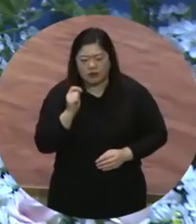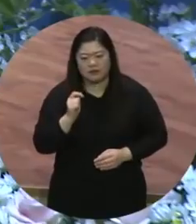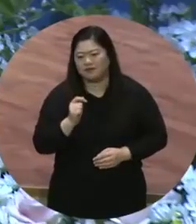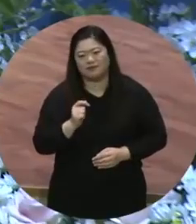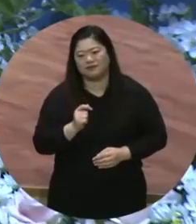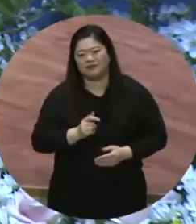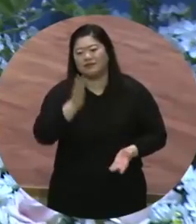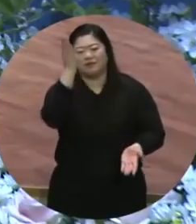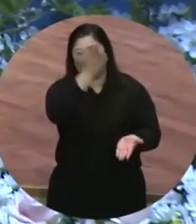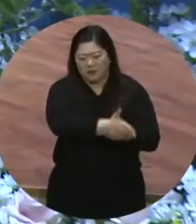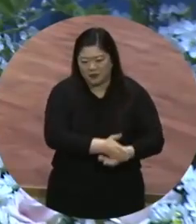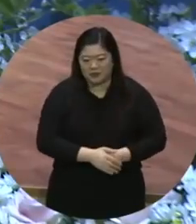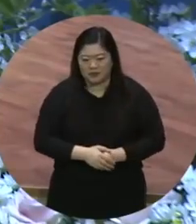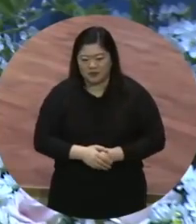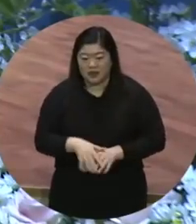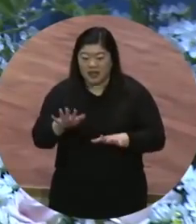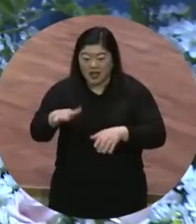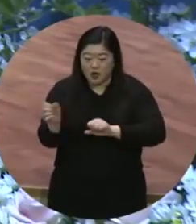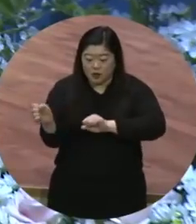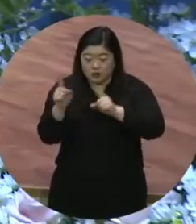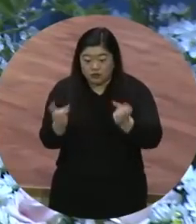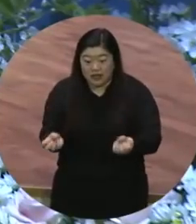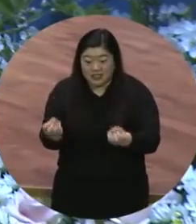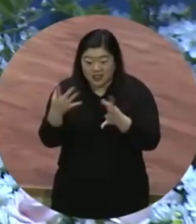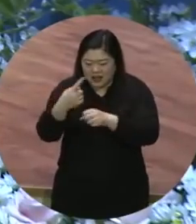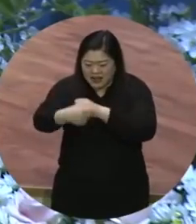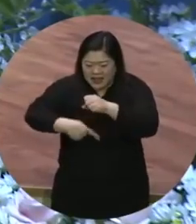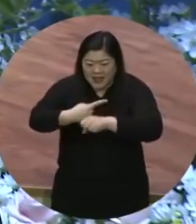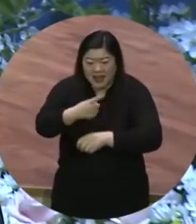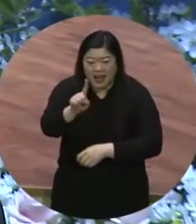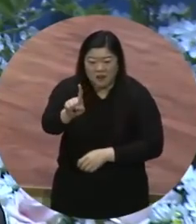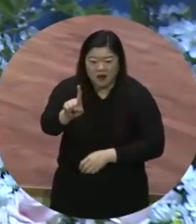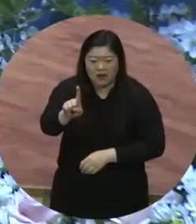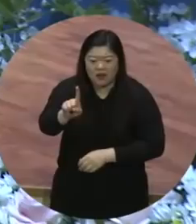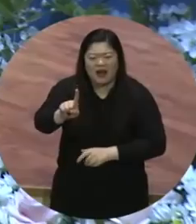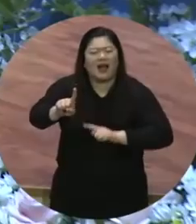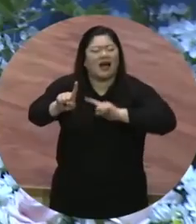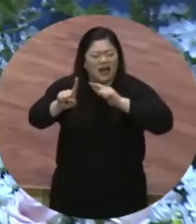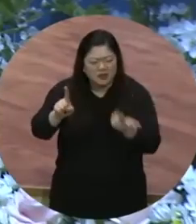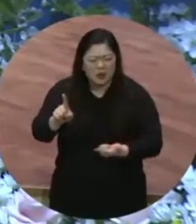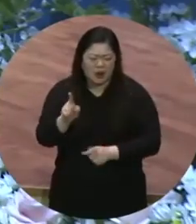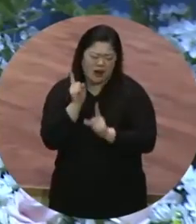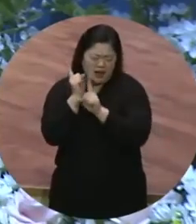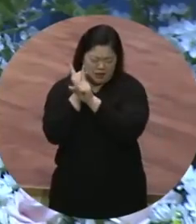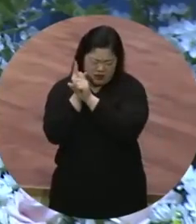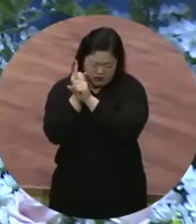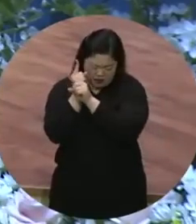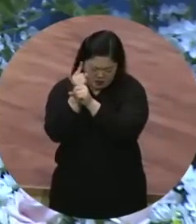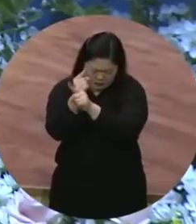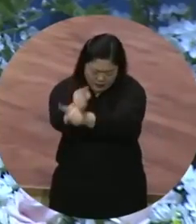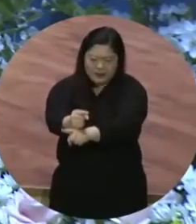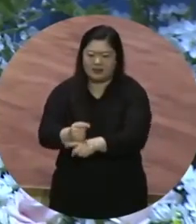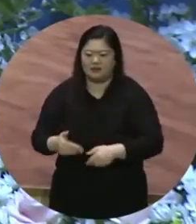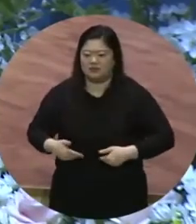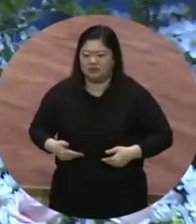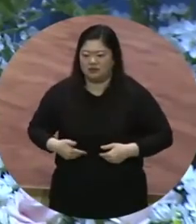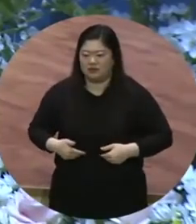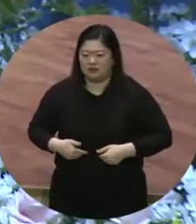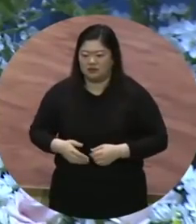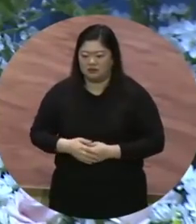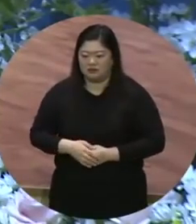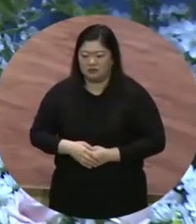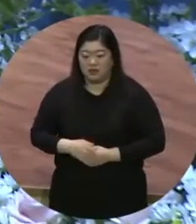부활절 매일매일 부활되기 바랍니다. 그 부활 생명, 부활이면 예수님의 부활은 나의